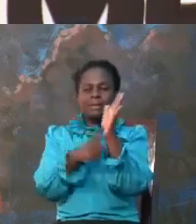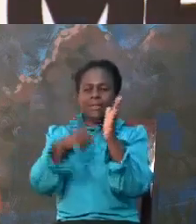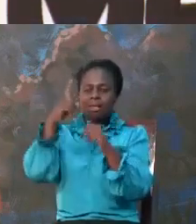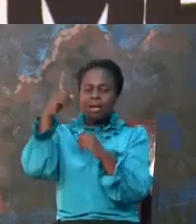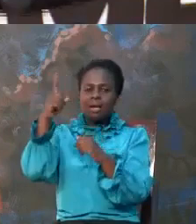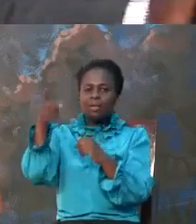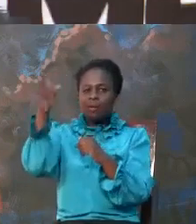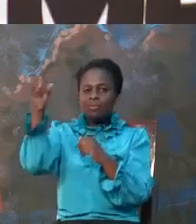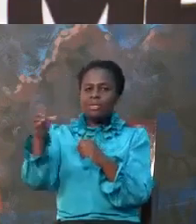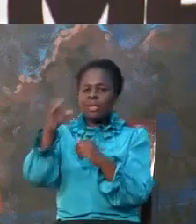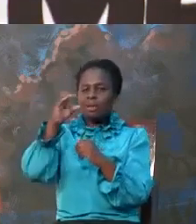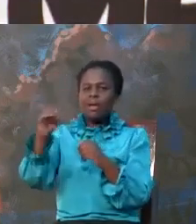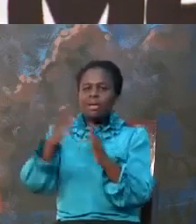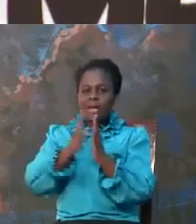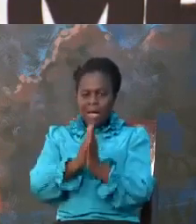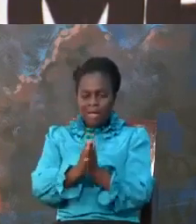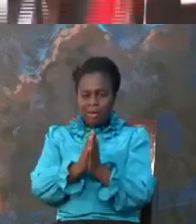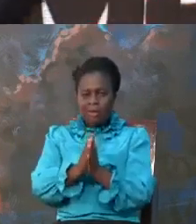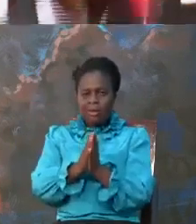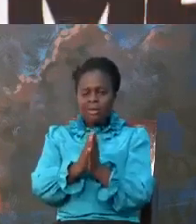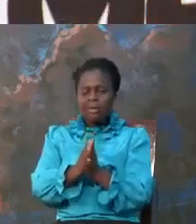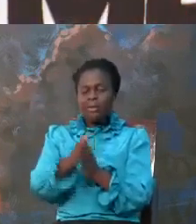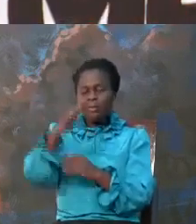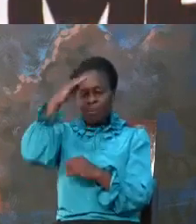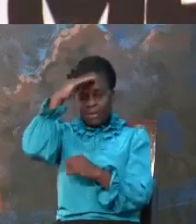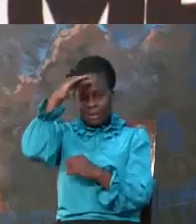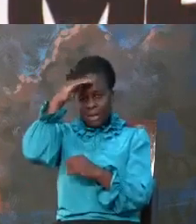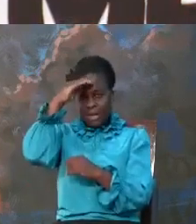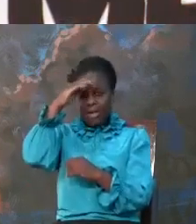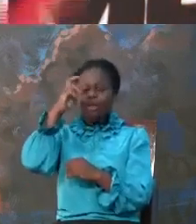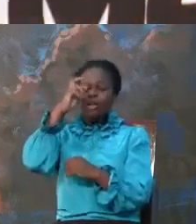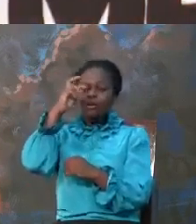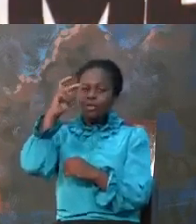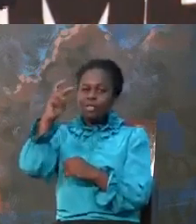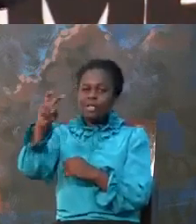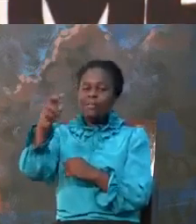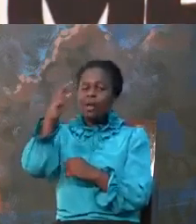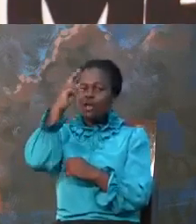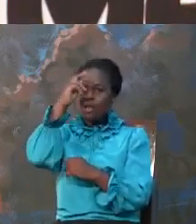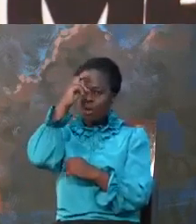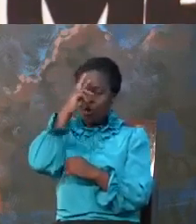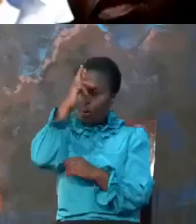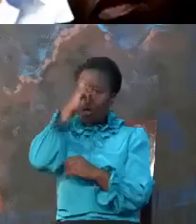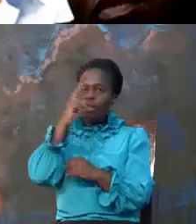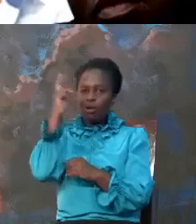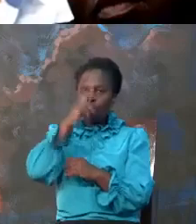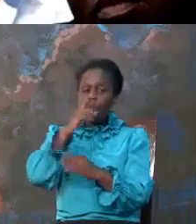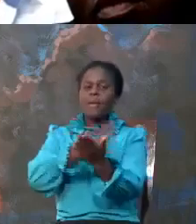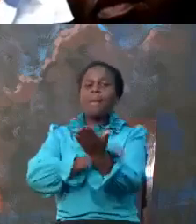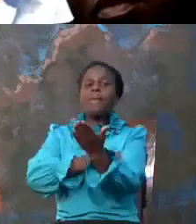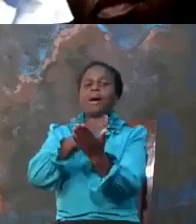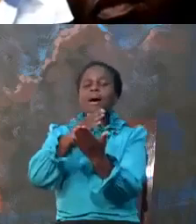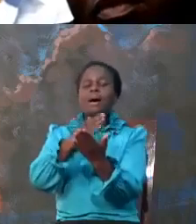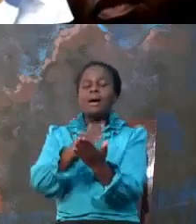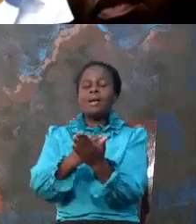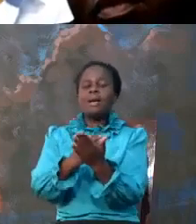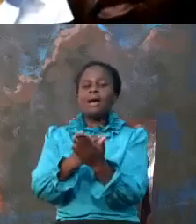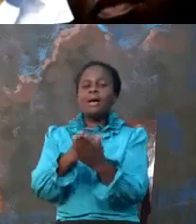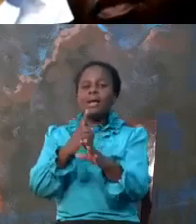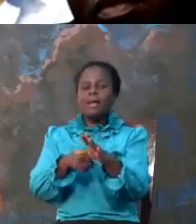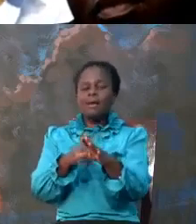anawasii watazamaji, anawasii maskari wa Kirumi. Masaa 6 akiwa pale, maandi ya masaa 6 haitaenda zaidi ya